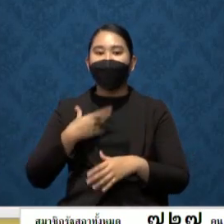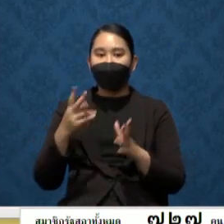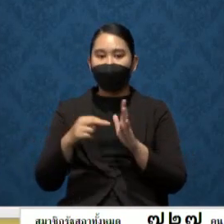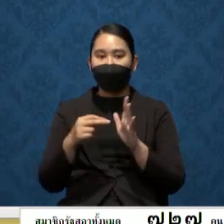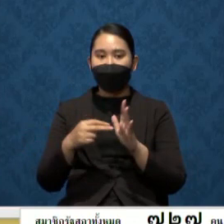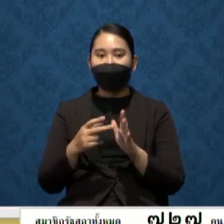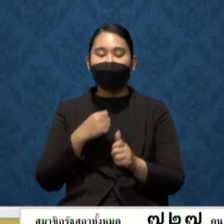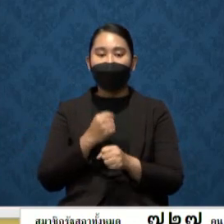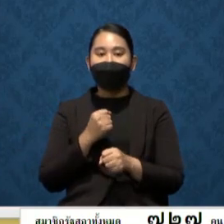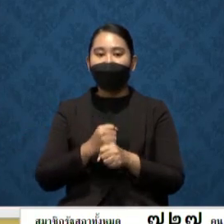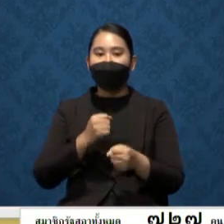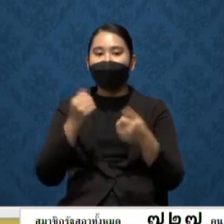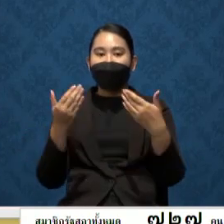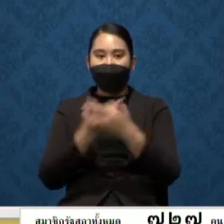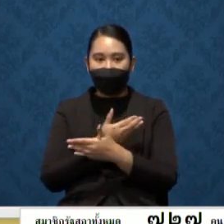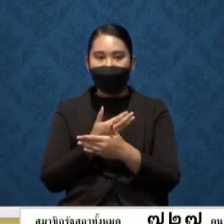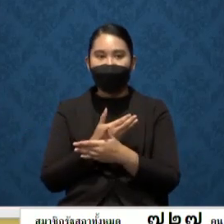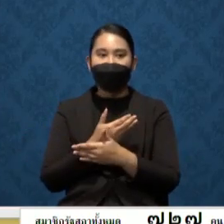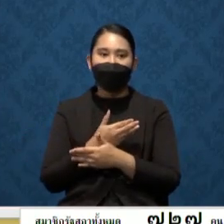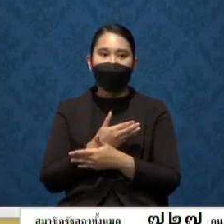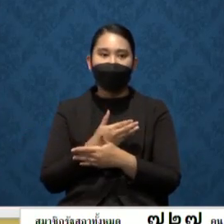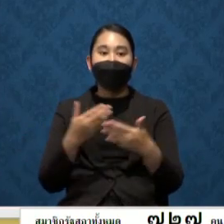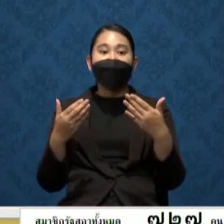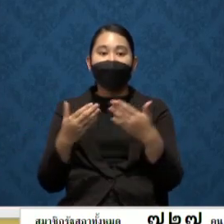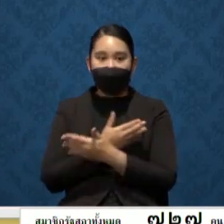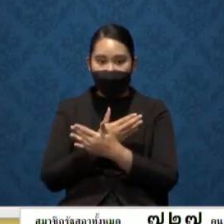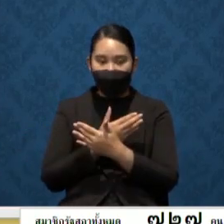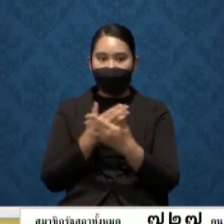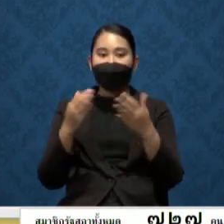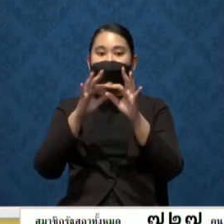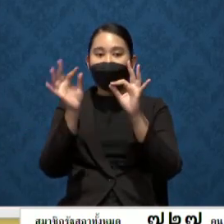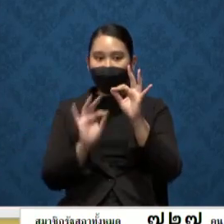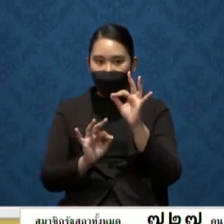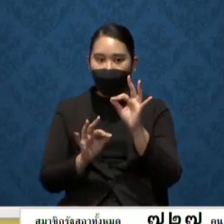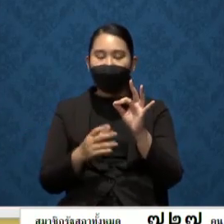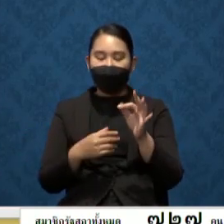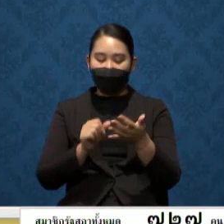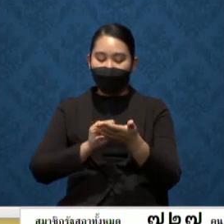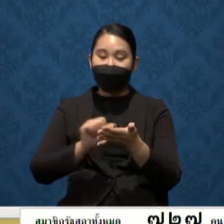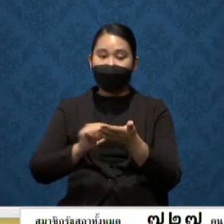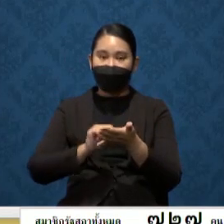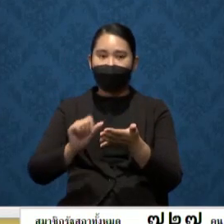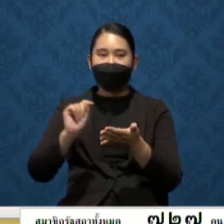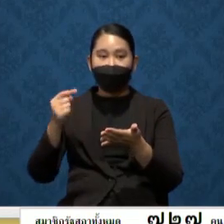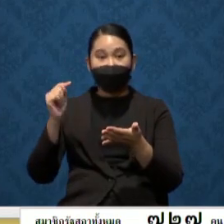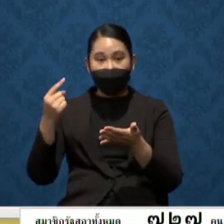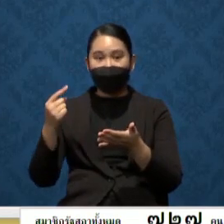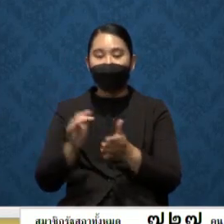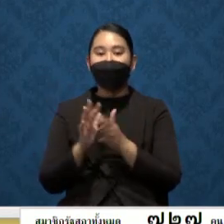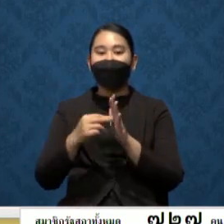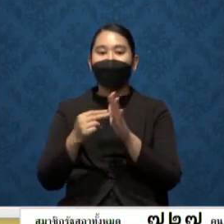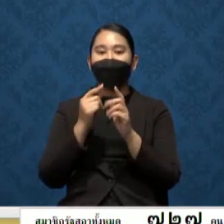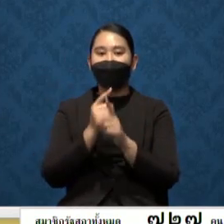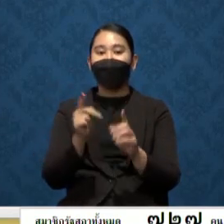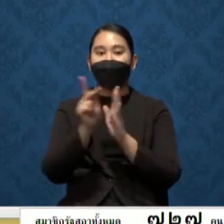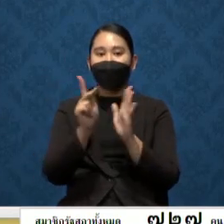ทำให้ไม่สามารถจะเปลี่ยนแปลงในเนื้อหาที่เราพยายามจะสร้างกฎเกณฑ์ใหม่ๆตามกฎหมาย